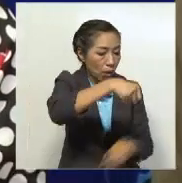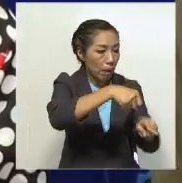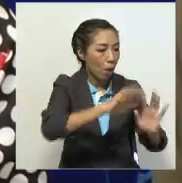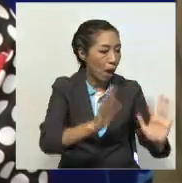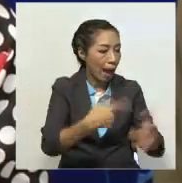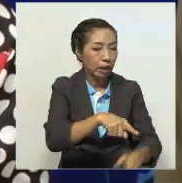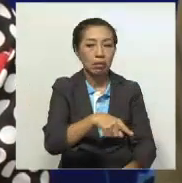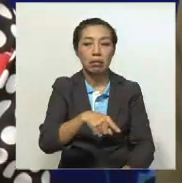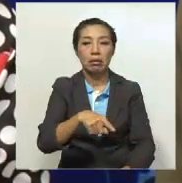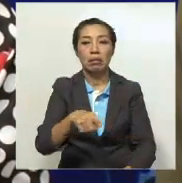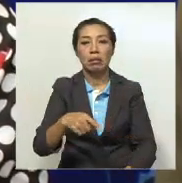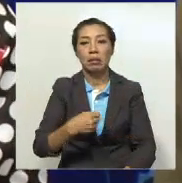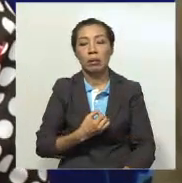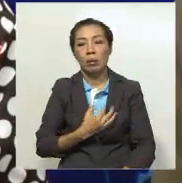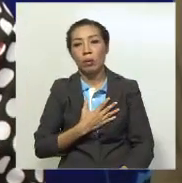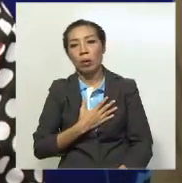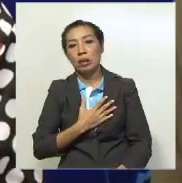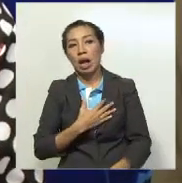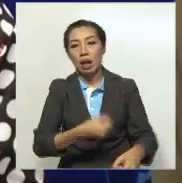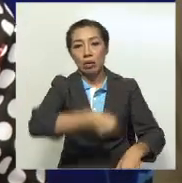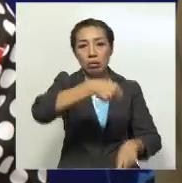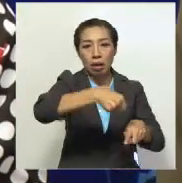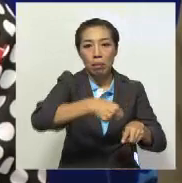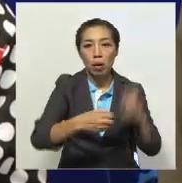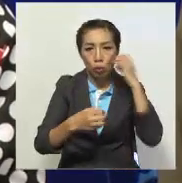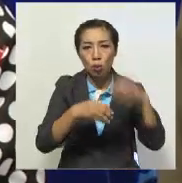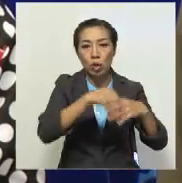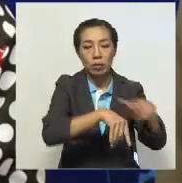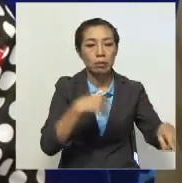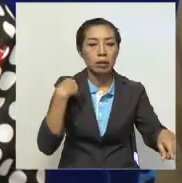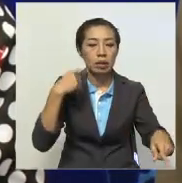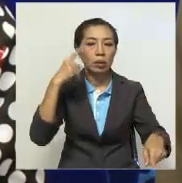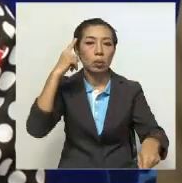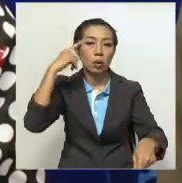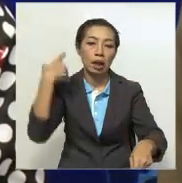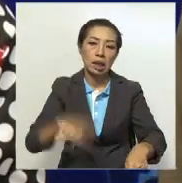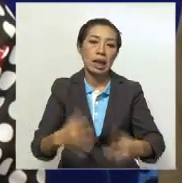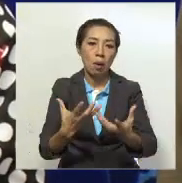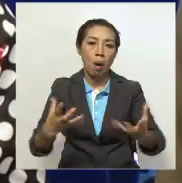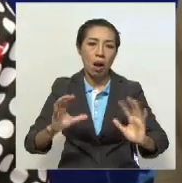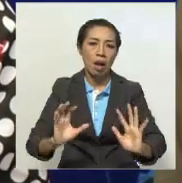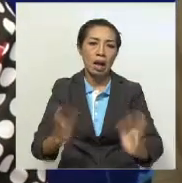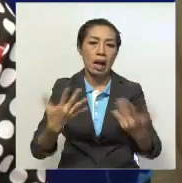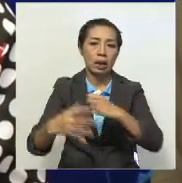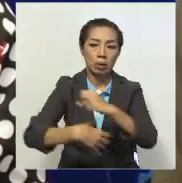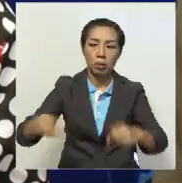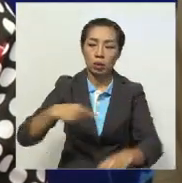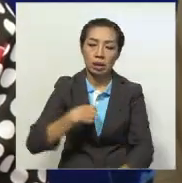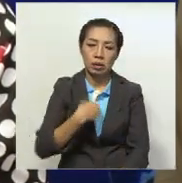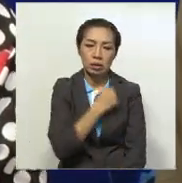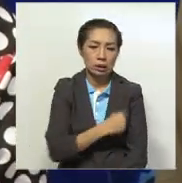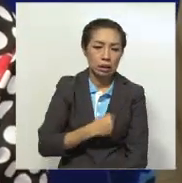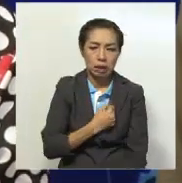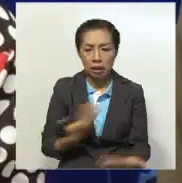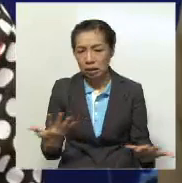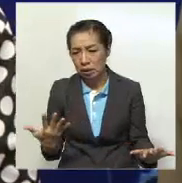โอ้โหแบบใจหายมากเลยค่ะแบบคือความรู้สึกเลยว่าการสูญเสียของอะไรอย่างเงี้ยเราเสียใจมากไม่รู้จะ